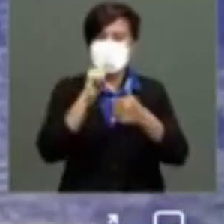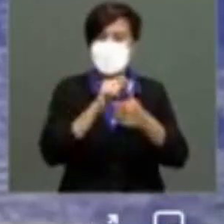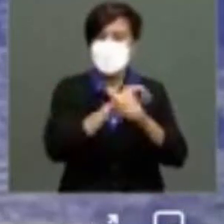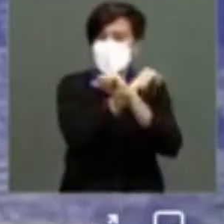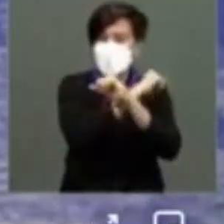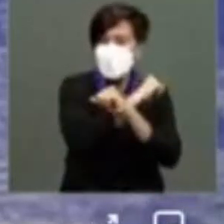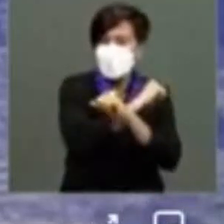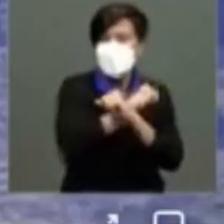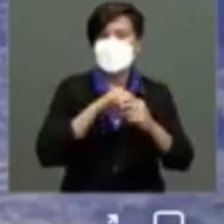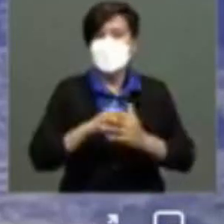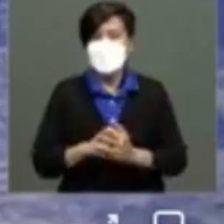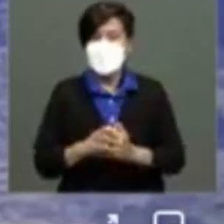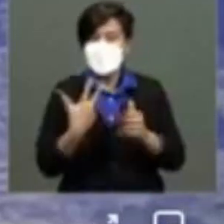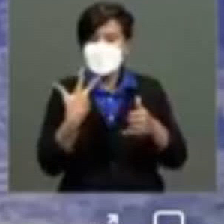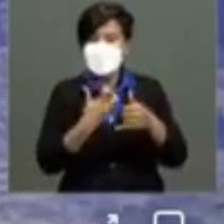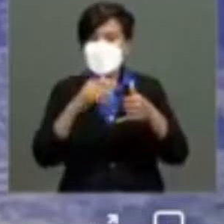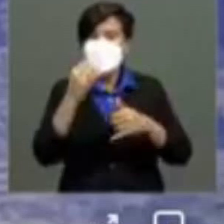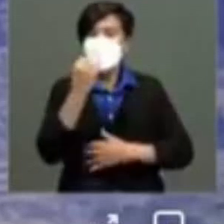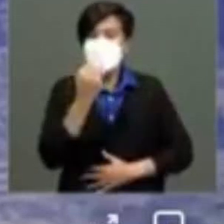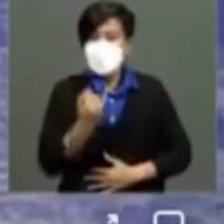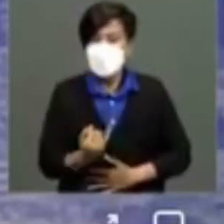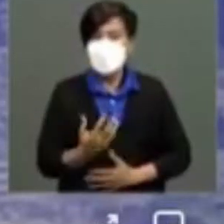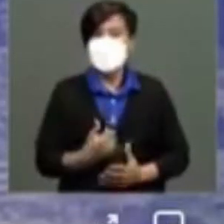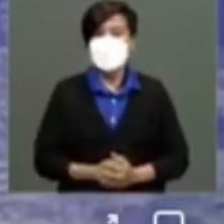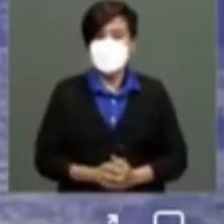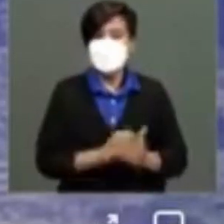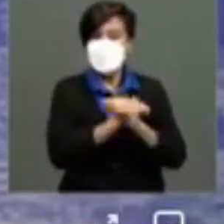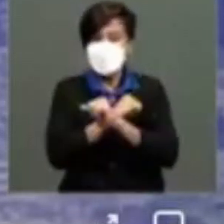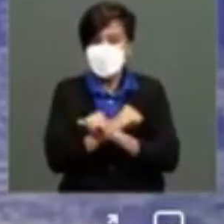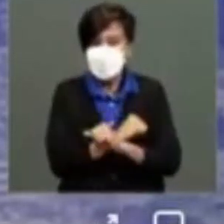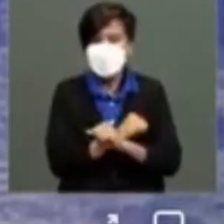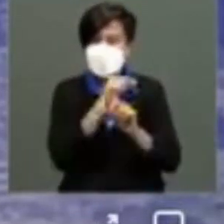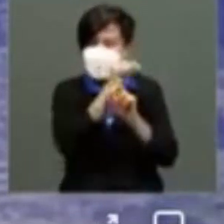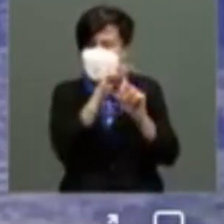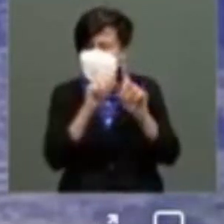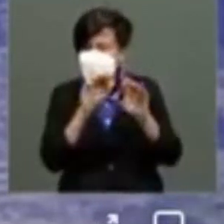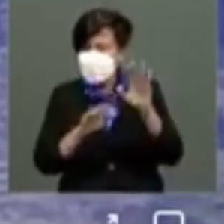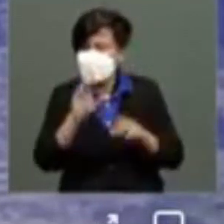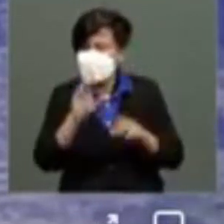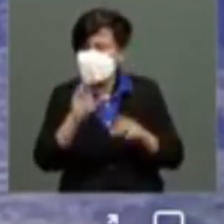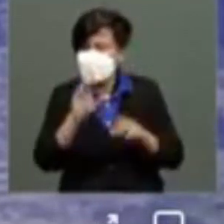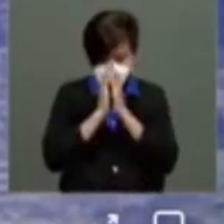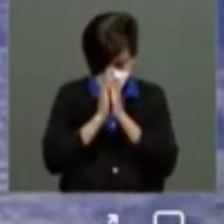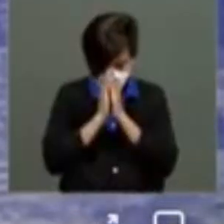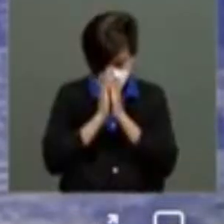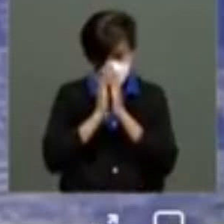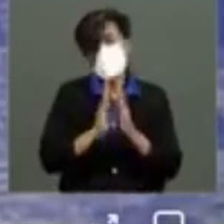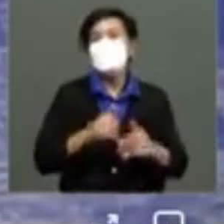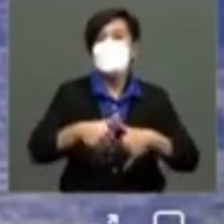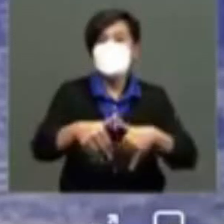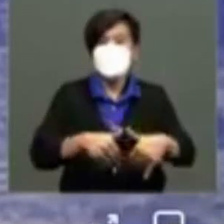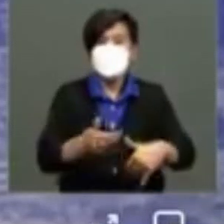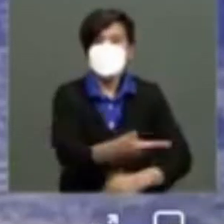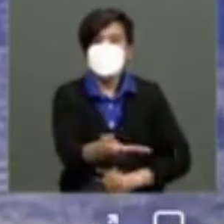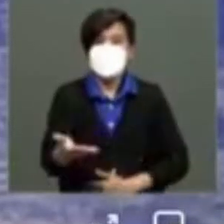ผ่านการคัดเลือกทางวิชาการคือรถอาจารย์รุนแรงป้องกันการเสียชีวิตโดยเฉพาะในกรณีของผู้สูงอายุและก็โรค